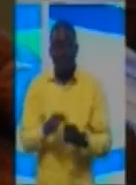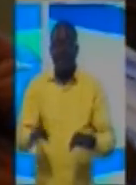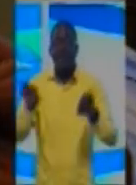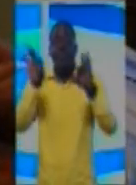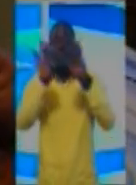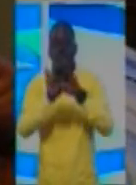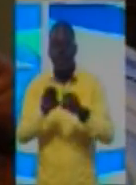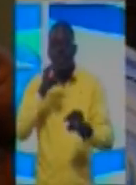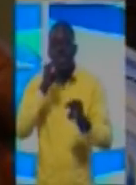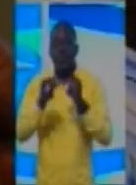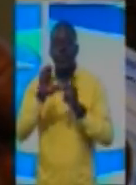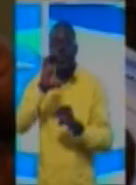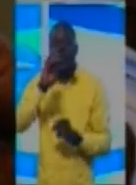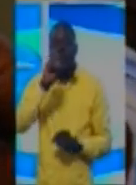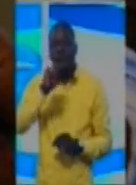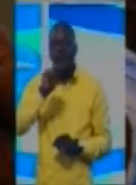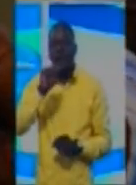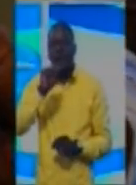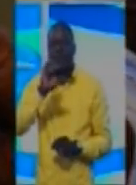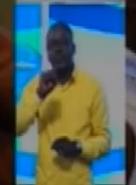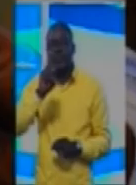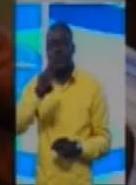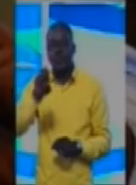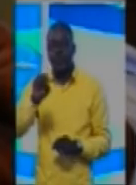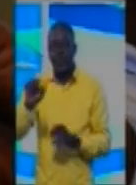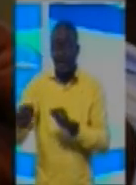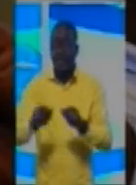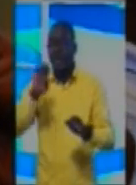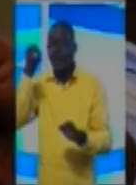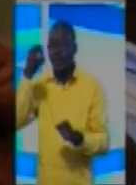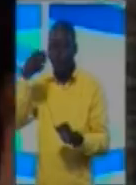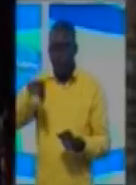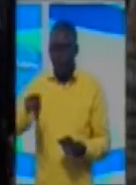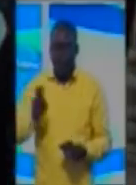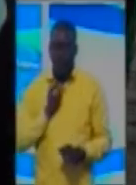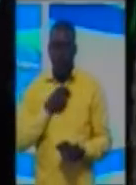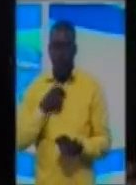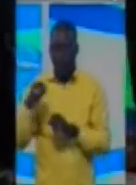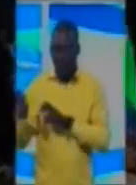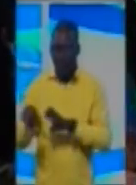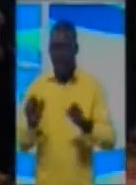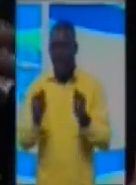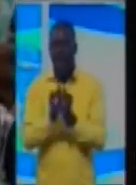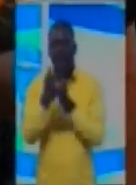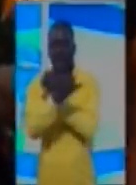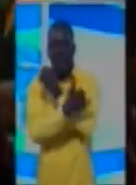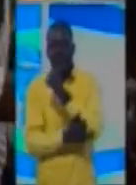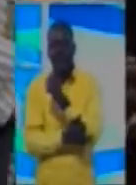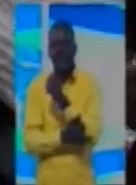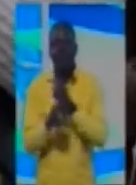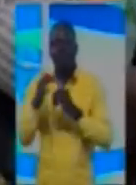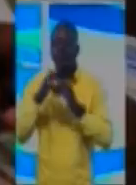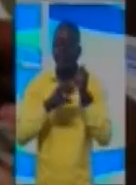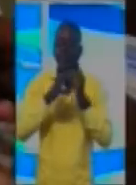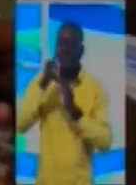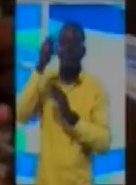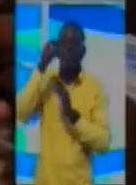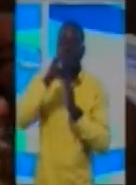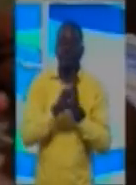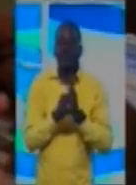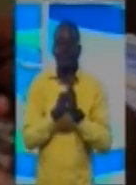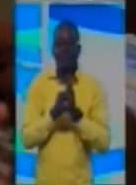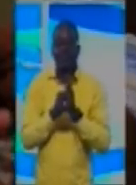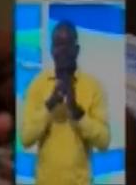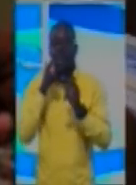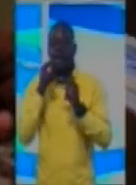du CONASUR et bien d'autres activités que nous menons avec ce pays-là, que ce soit au niveau des infrastructures, au niveau